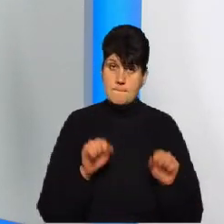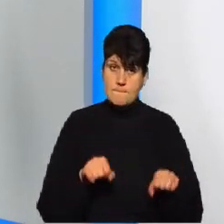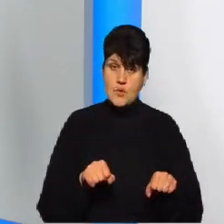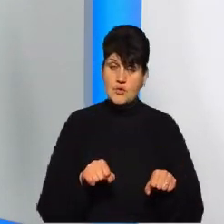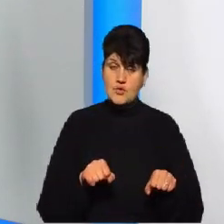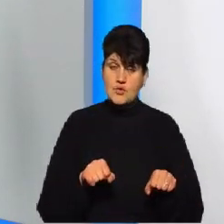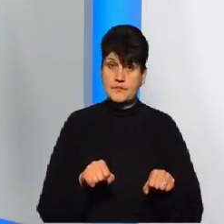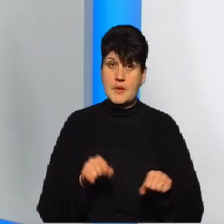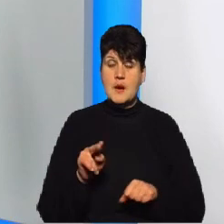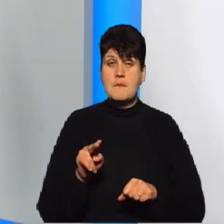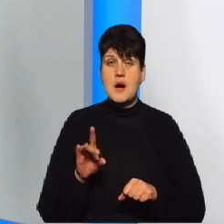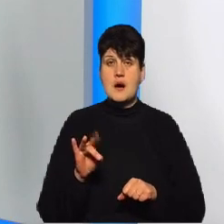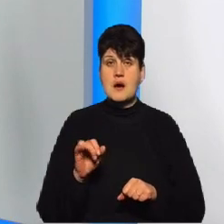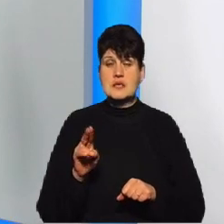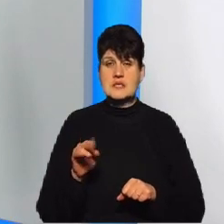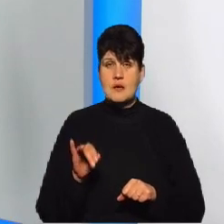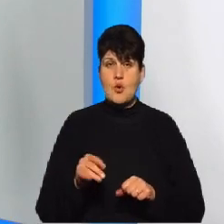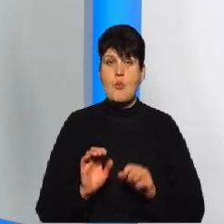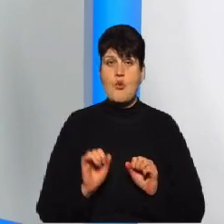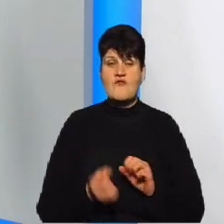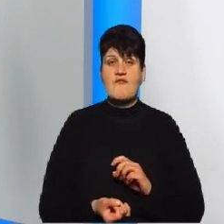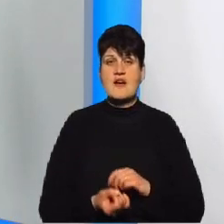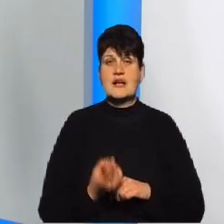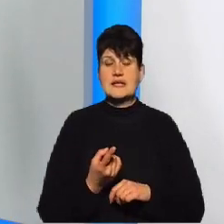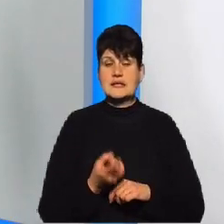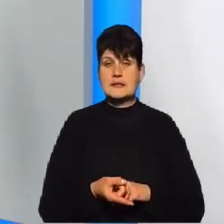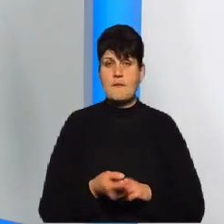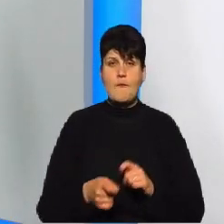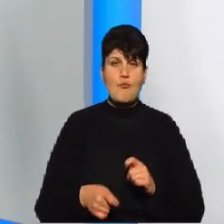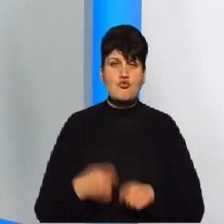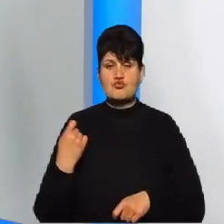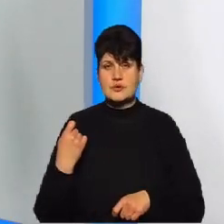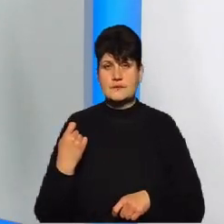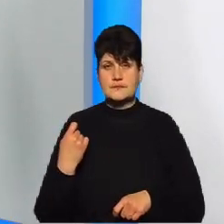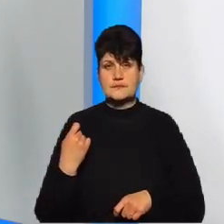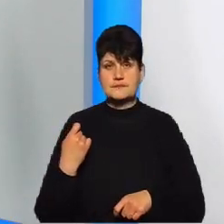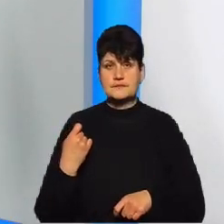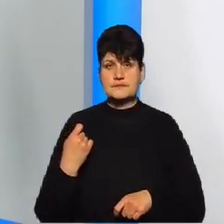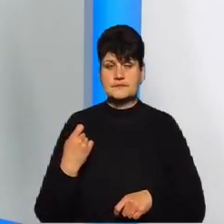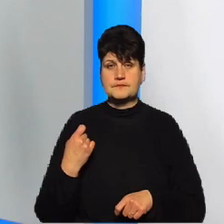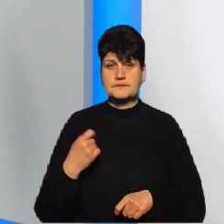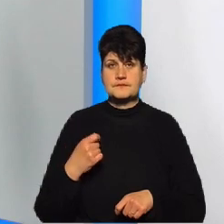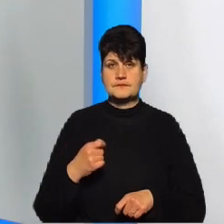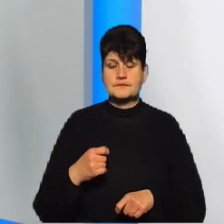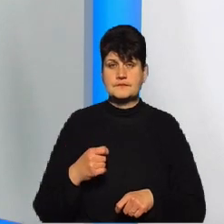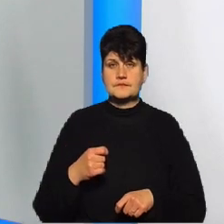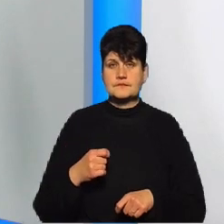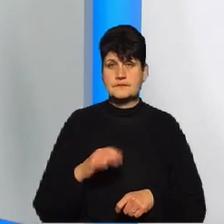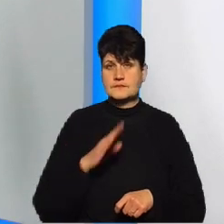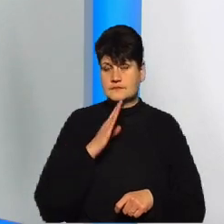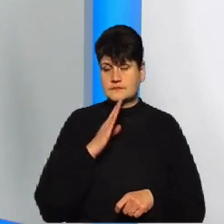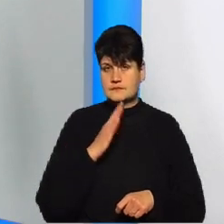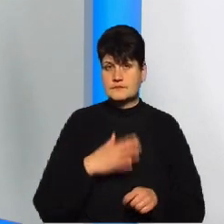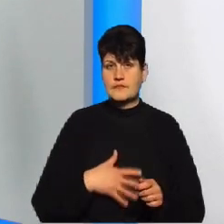парацетамол може викликати певні порушення репродуктивної функції у